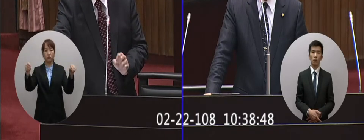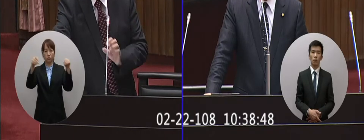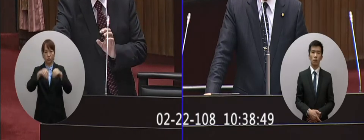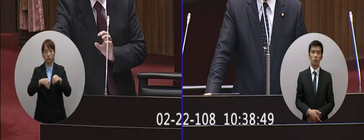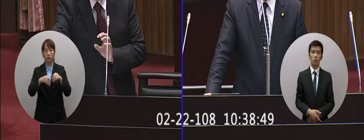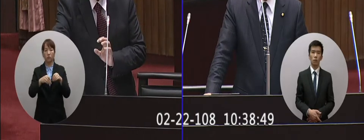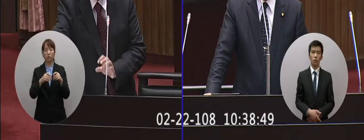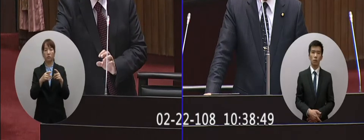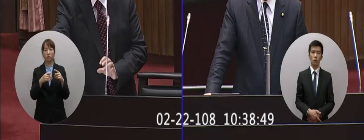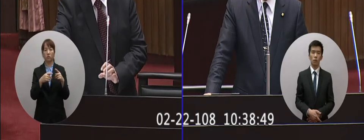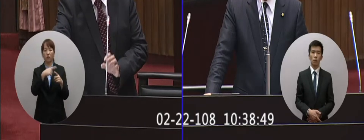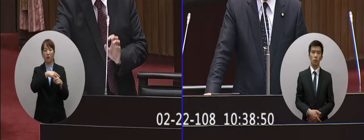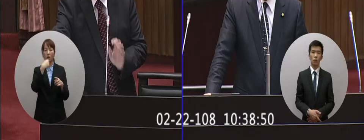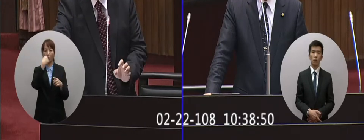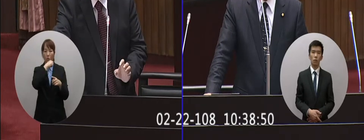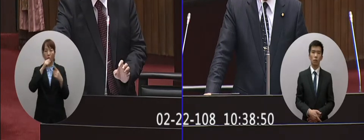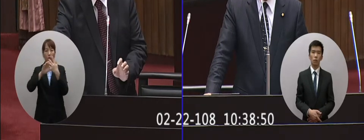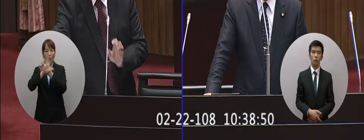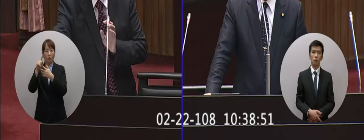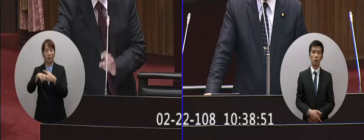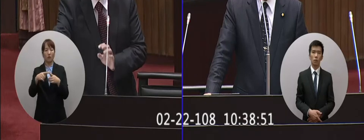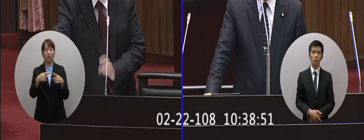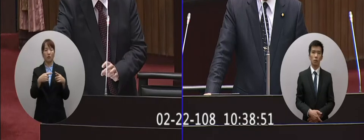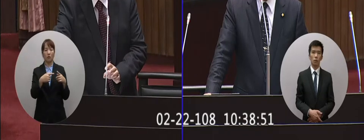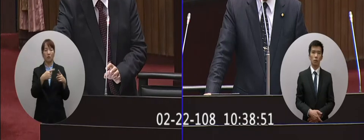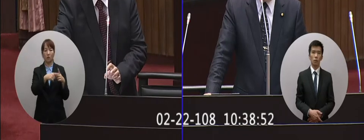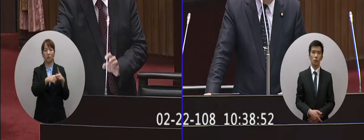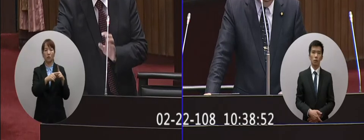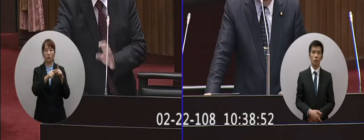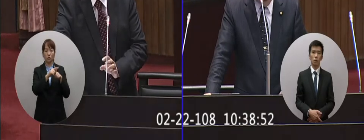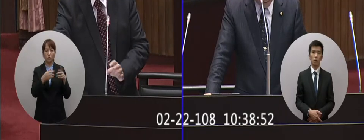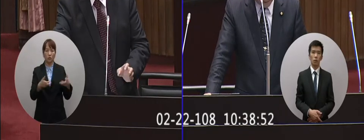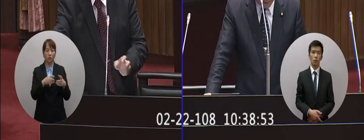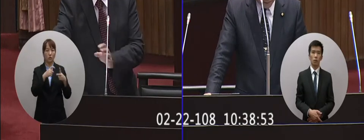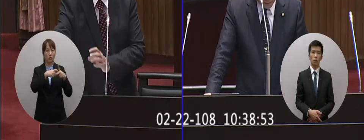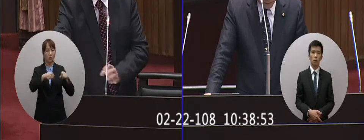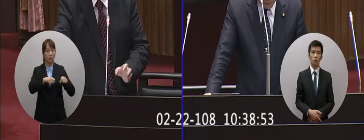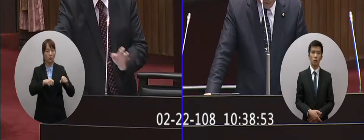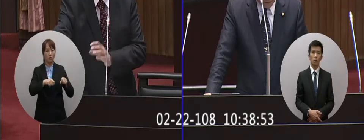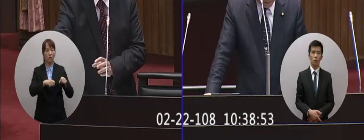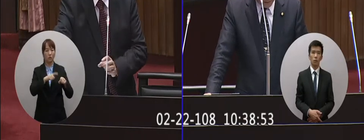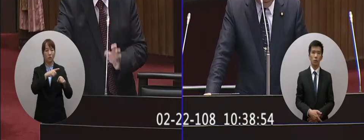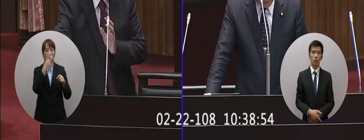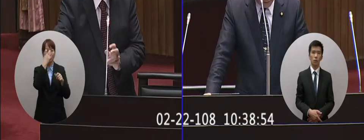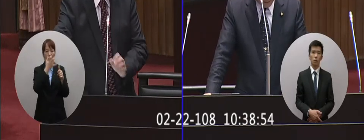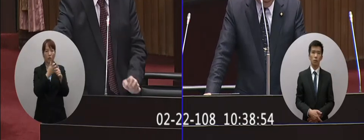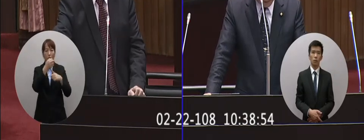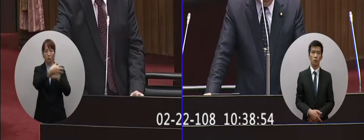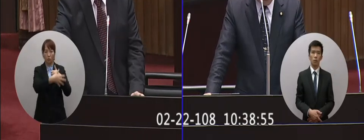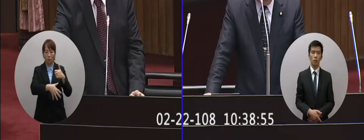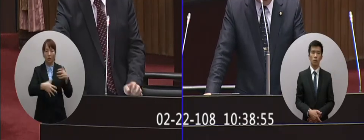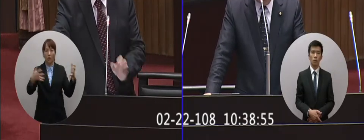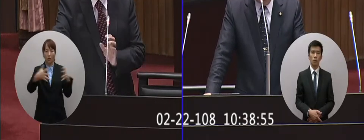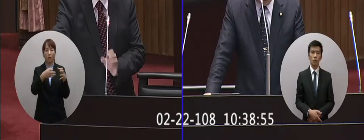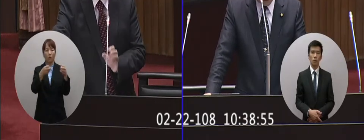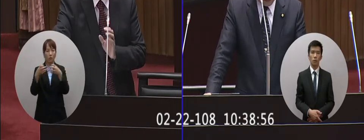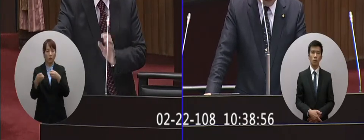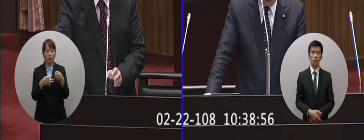找来，跟国内的世熙中兴工程以及这些工程顾问机构，大家一起来